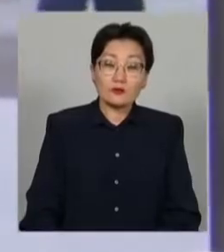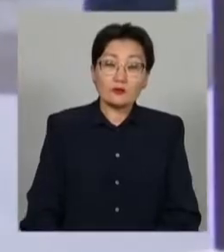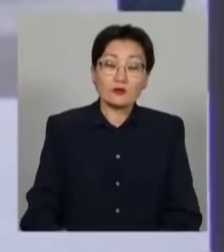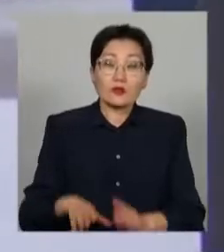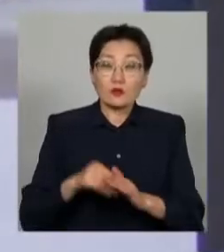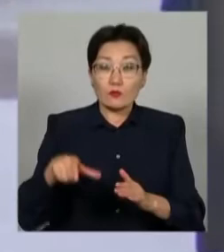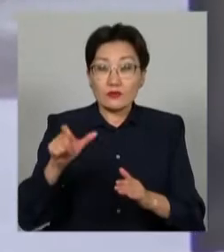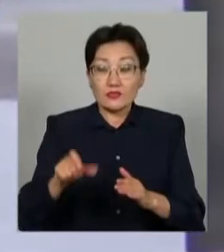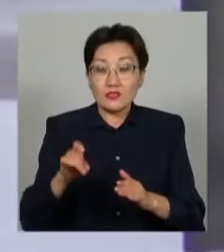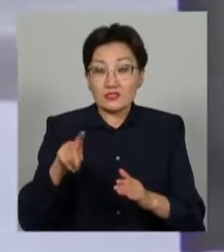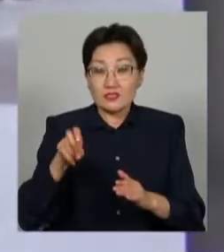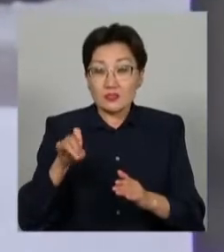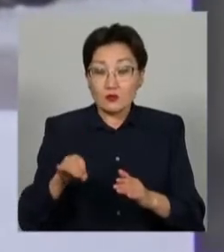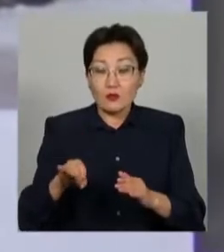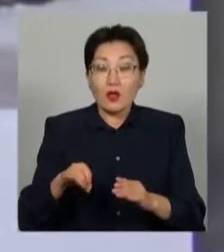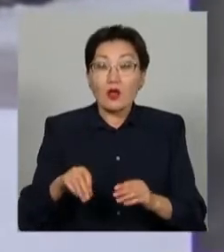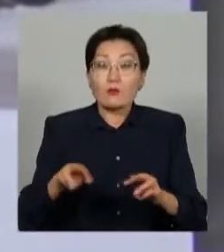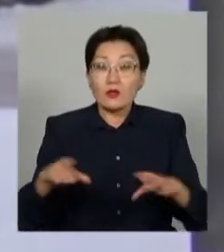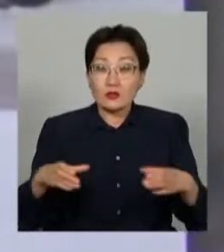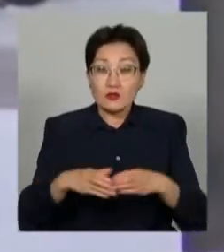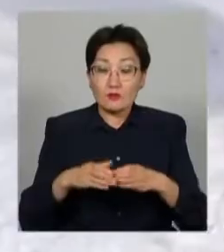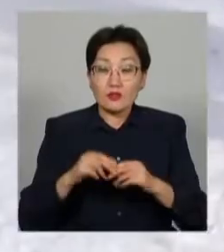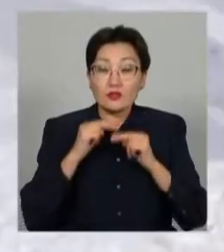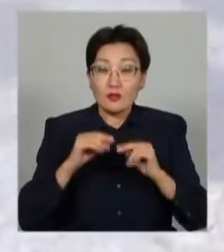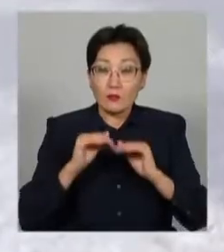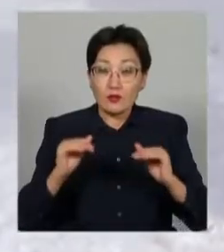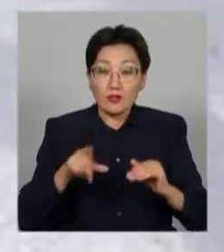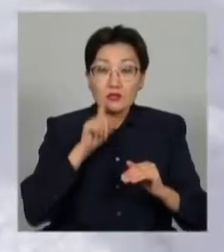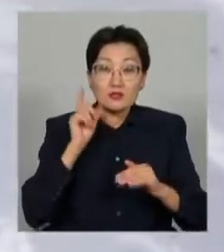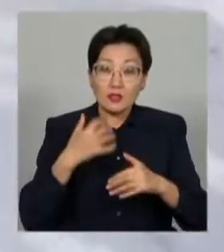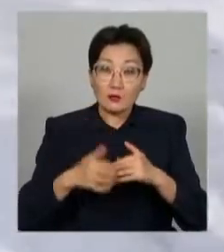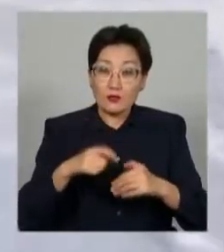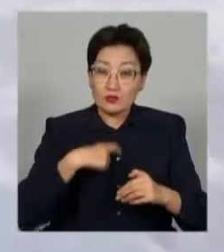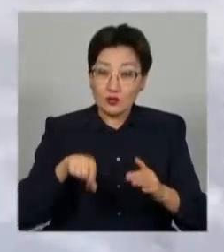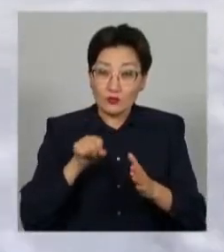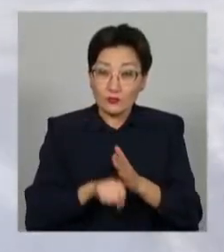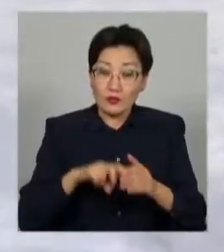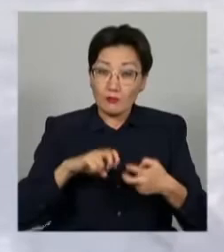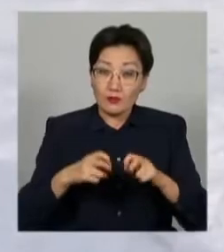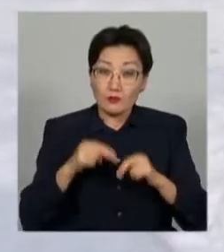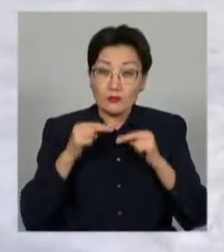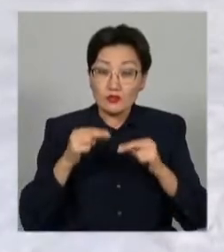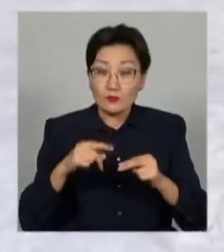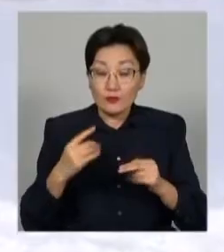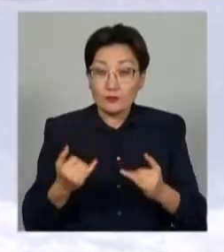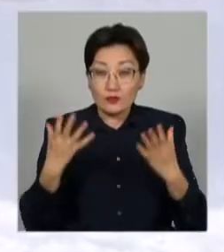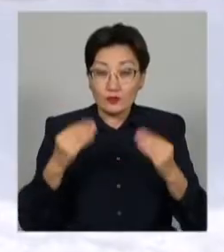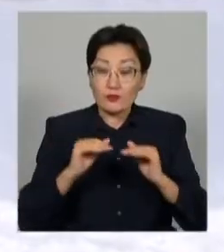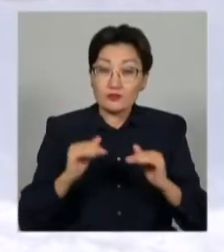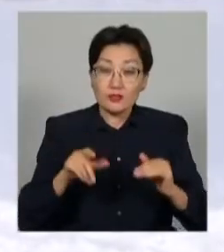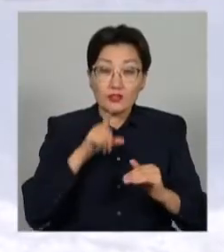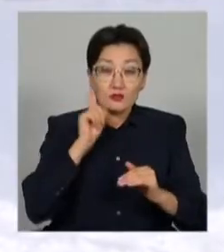Сенат депутаты Рысқали Әбдікеров үкімет назарын балалар мен жасөспірімдер арасындағы суицид проблемасына аударды. Оның айтуынша, бүгінде балалар